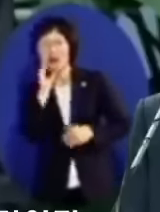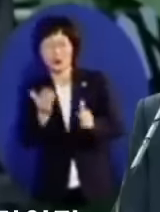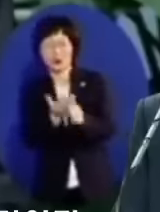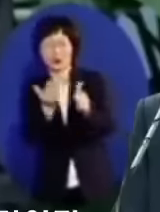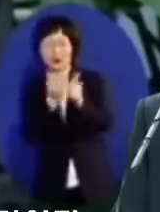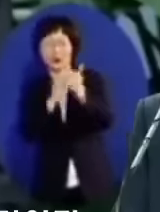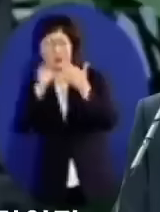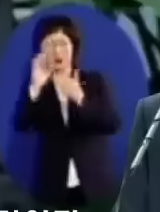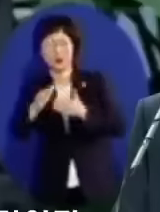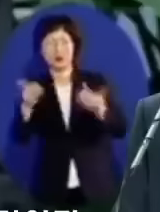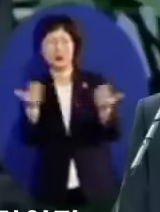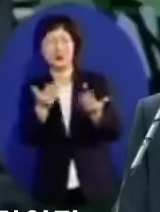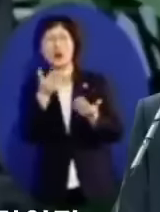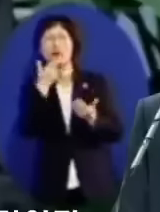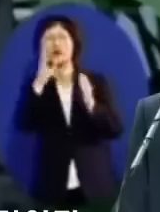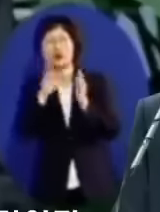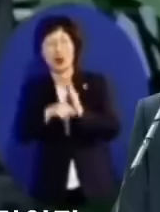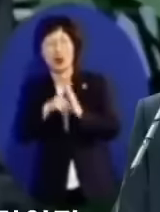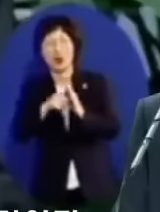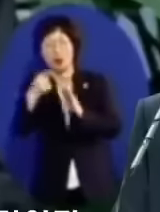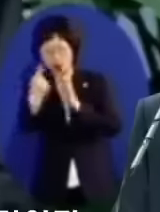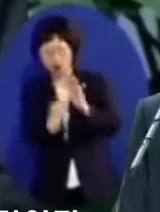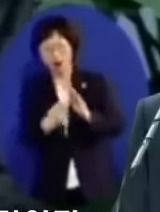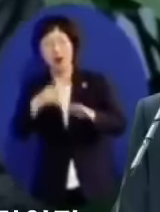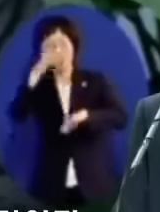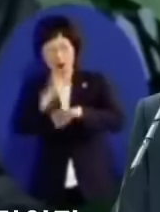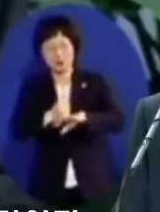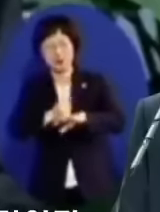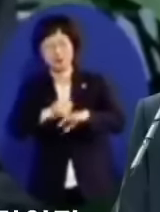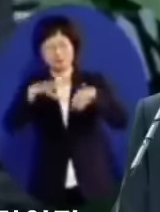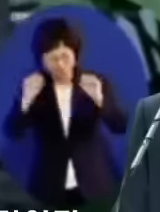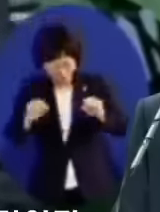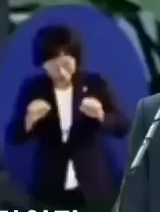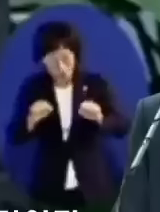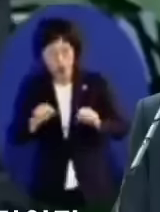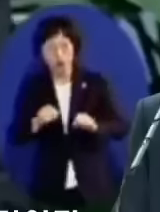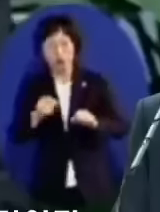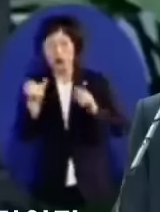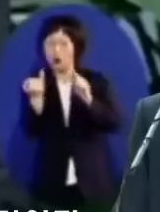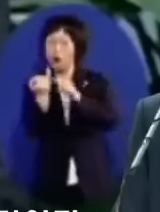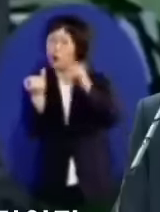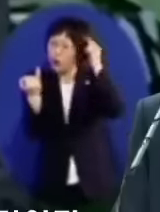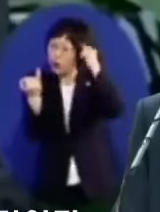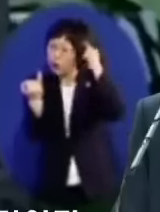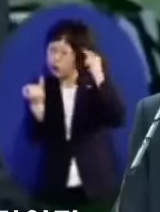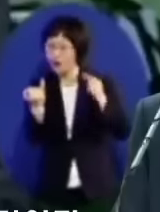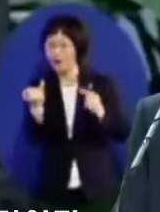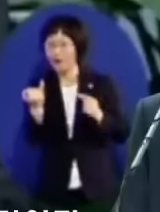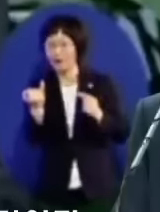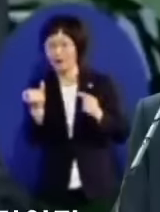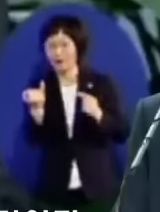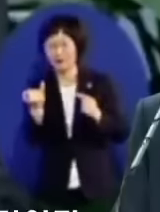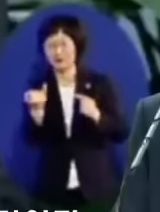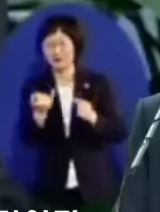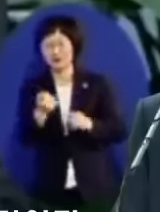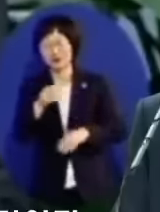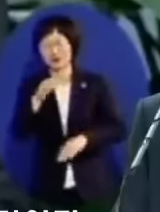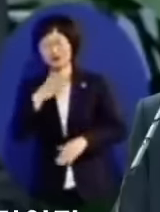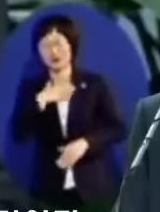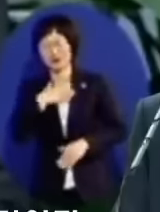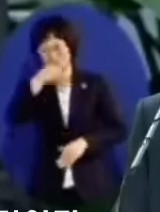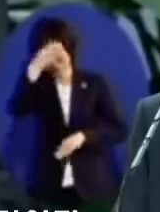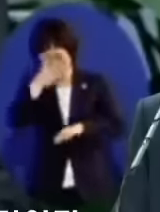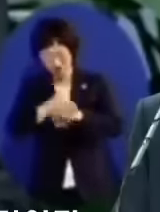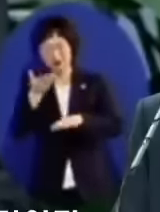나오겠으니 오늘 작별 인사를 하랍니다. 아니 무슨 이유로 그렇습니까? 그러니까 부끄럽지만은